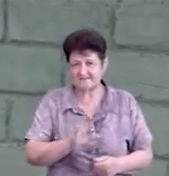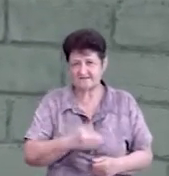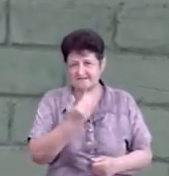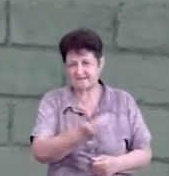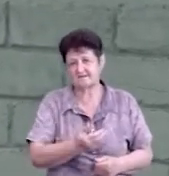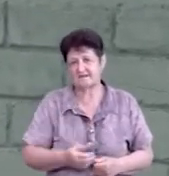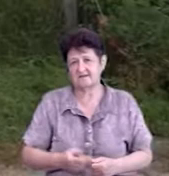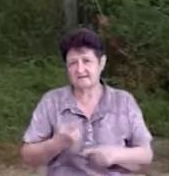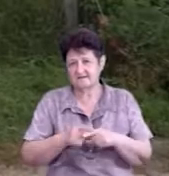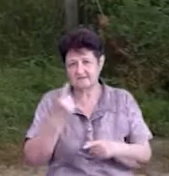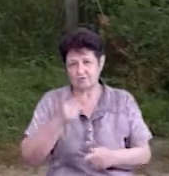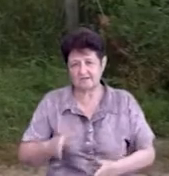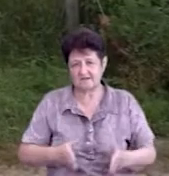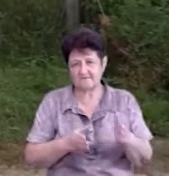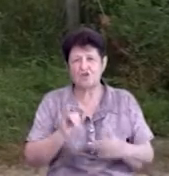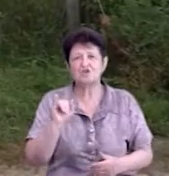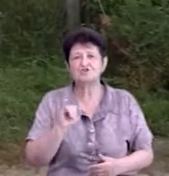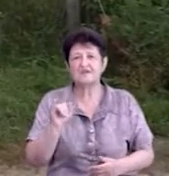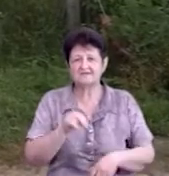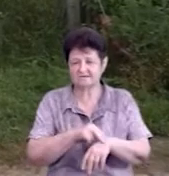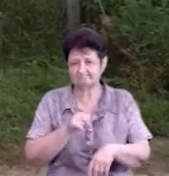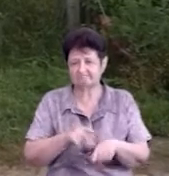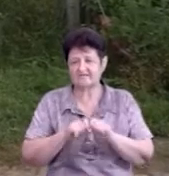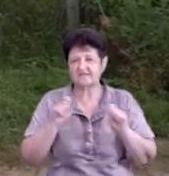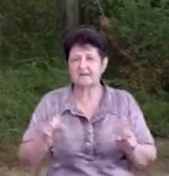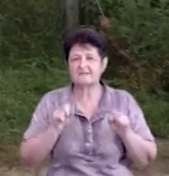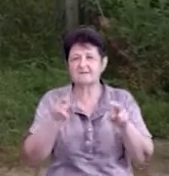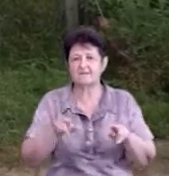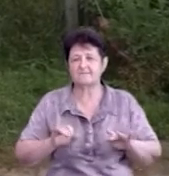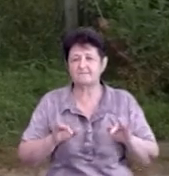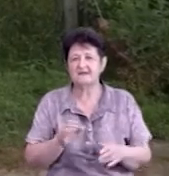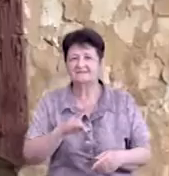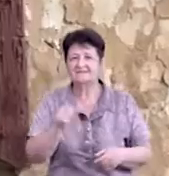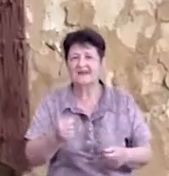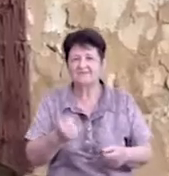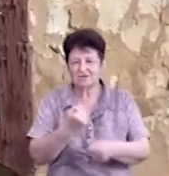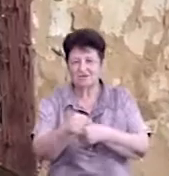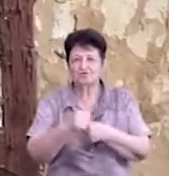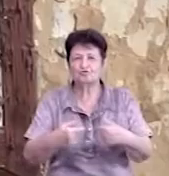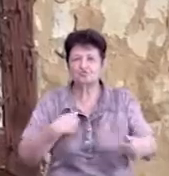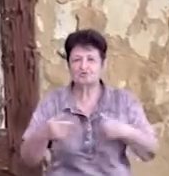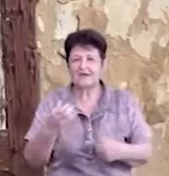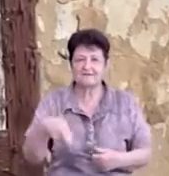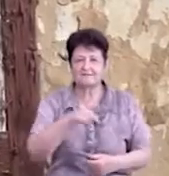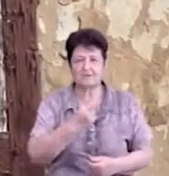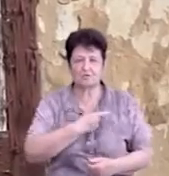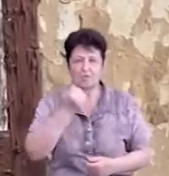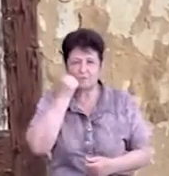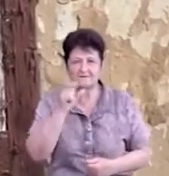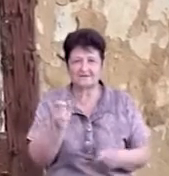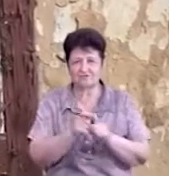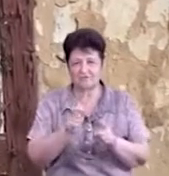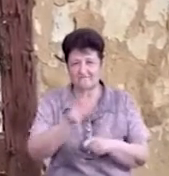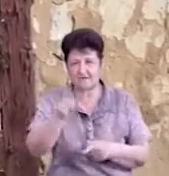тікати. Оце один вихід. Ічнянський відділ поліції відкрив кримінальне провадження за знущання над одинокою бабусею. За словами